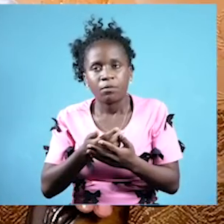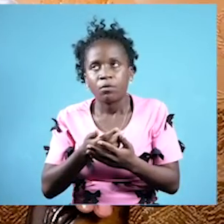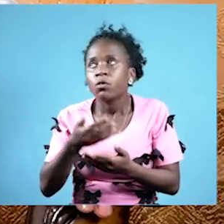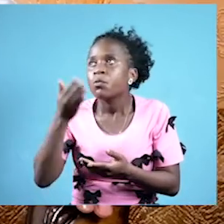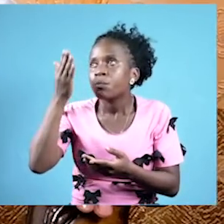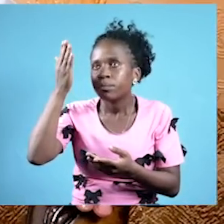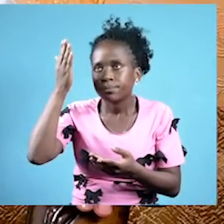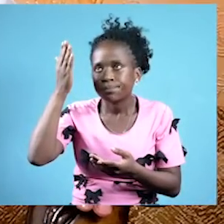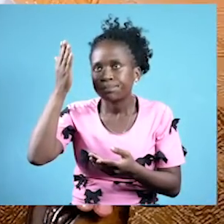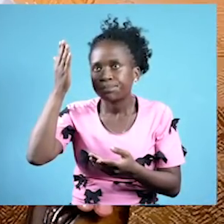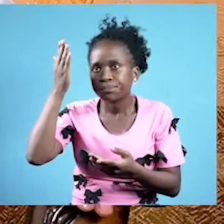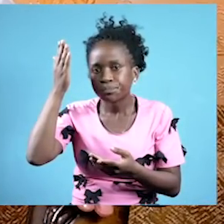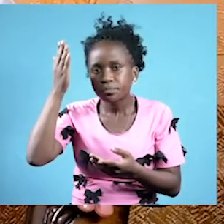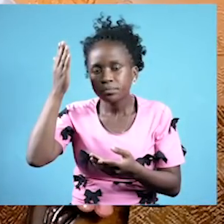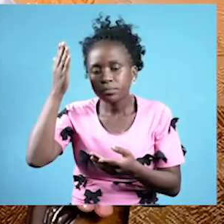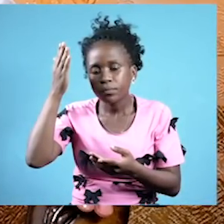akamteremshia